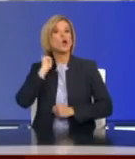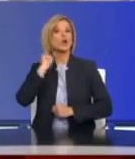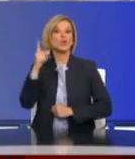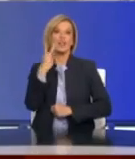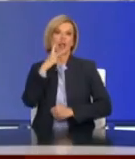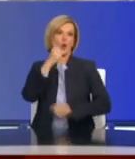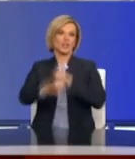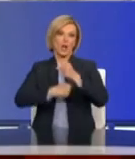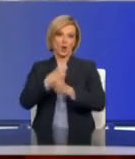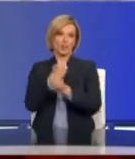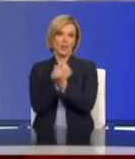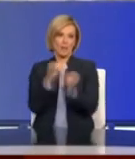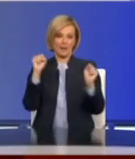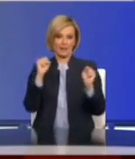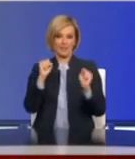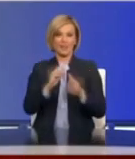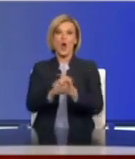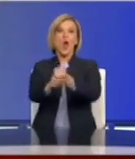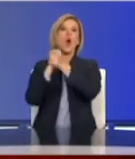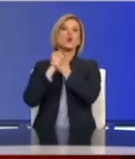Ας ξεκινήσουμε. Χρόνια πολλά στην Ελλάδα.